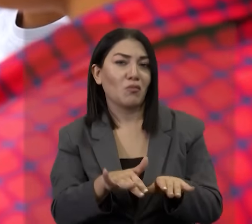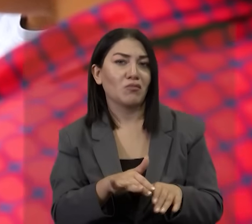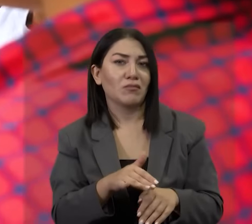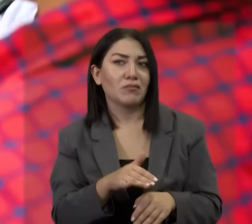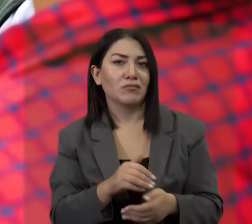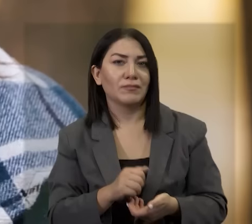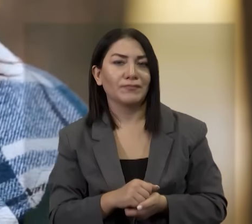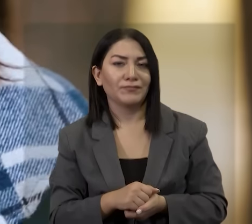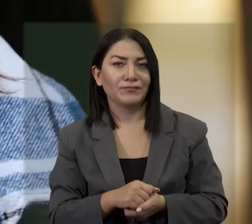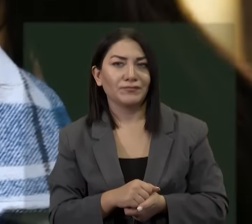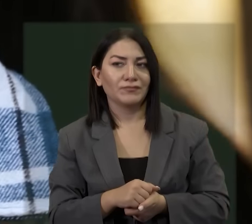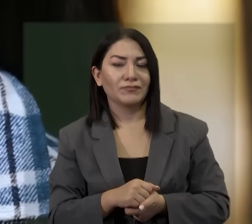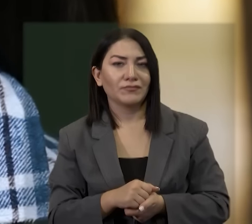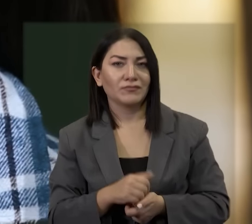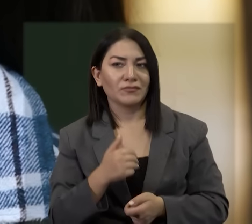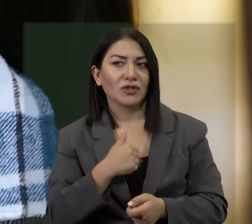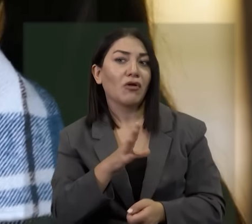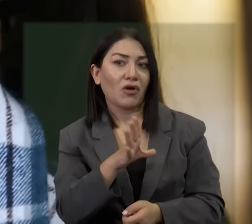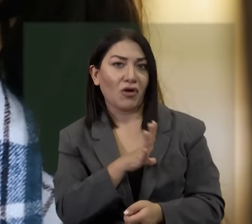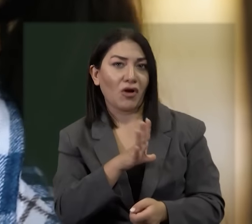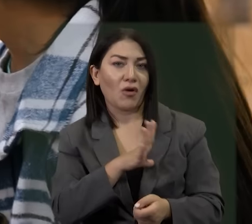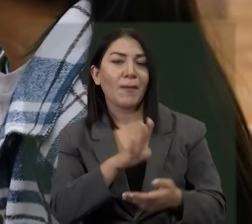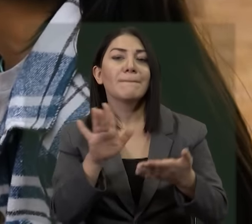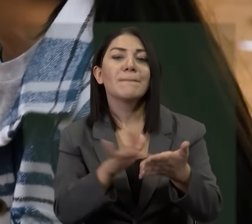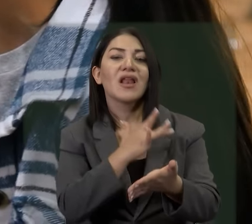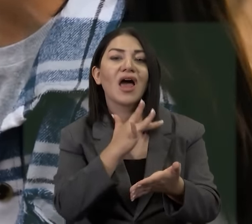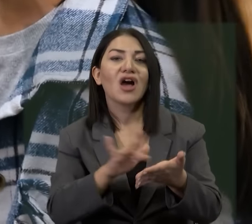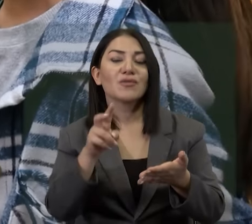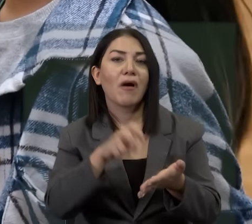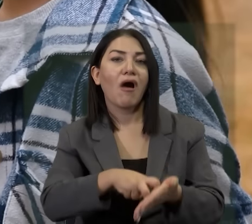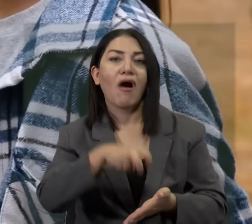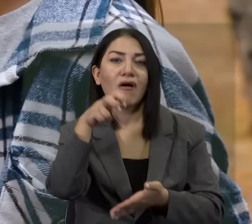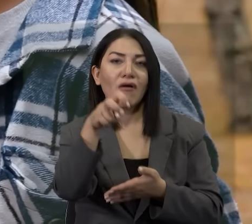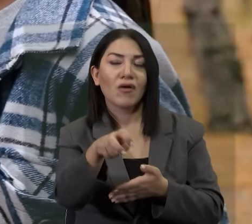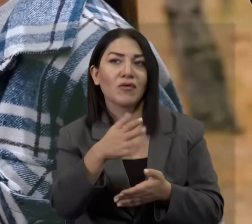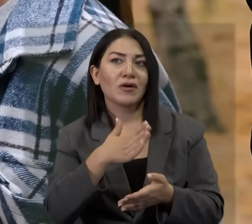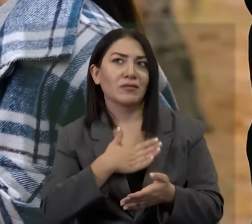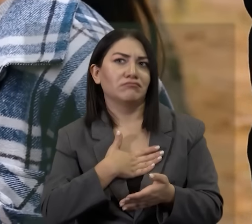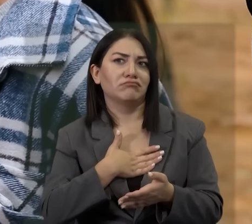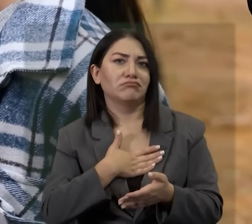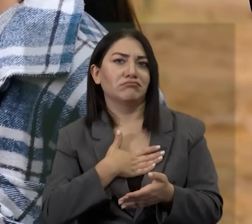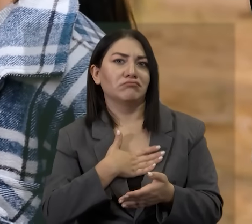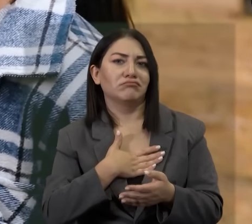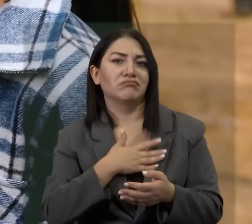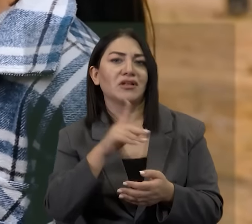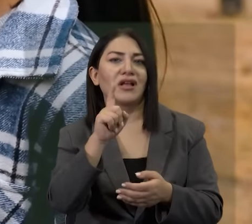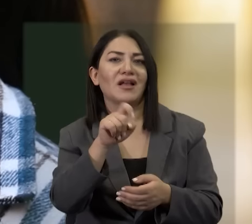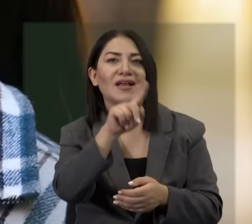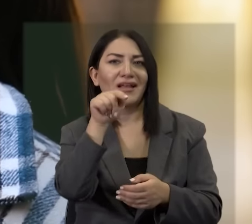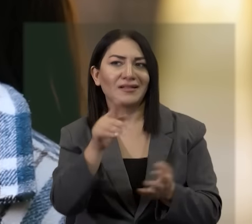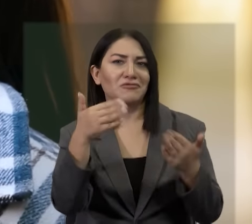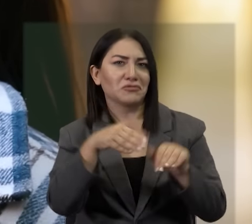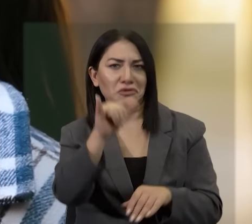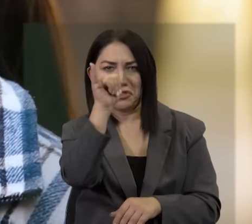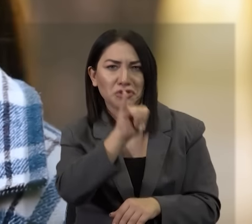Բարի գործարած կլինենք։ Արմեն, իսկ չենք կարող պլանշետով իրանց հաղորդակցություն ուղարկենք, որ մենք չենք